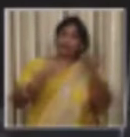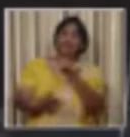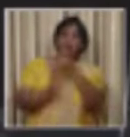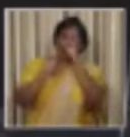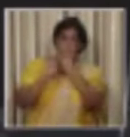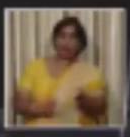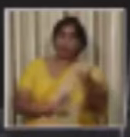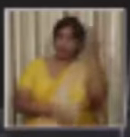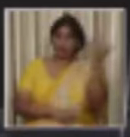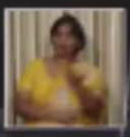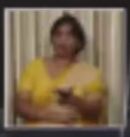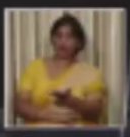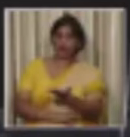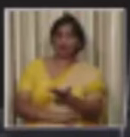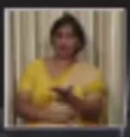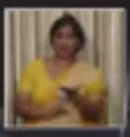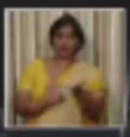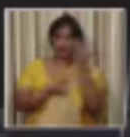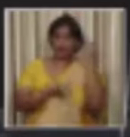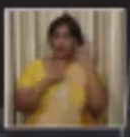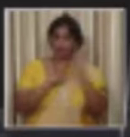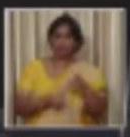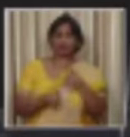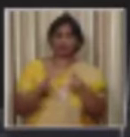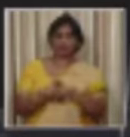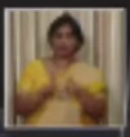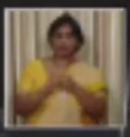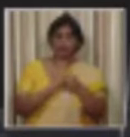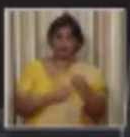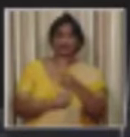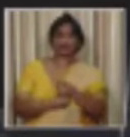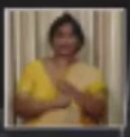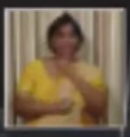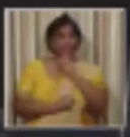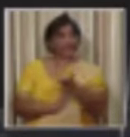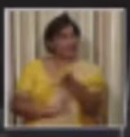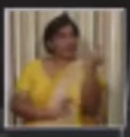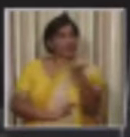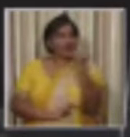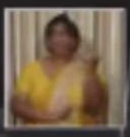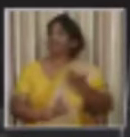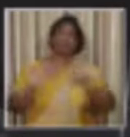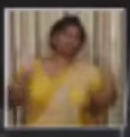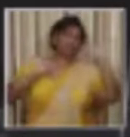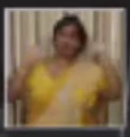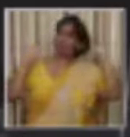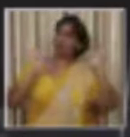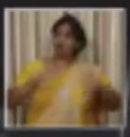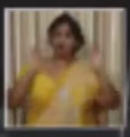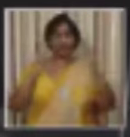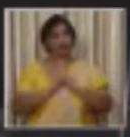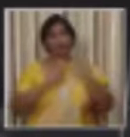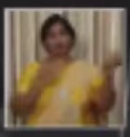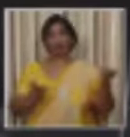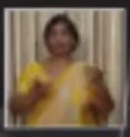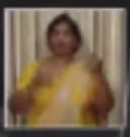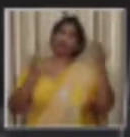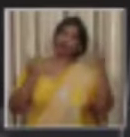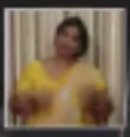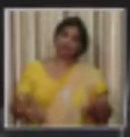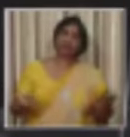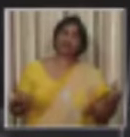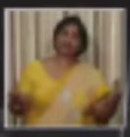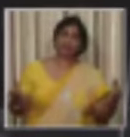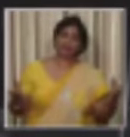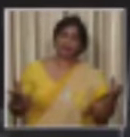ඒ කාලේ. අවසන් කරනවා. හරි, ඒ කාලේ ඔහොම තමයි පැටලුනේ. කිව්වා යන්න නෑ ඕන් නෑ අන්න ගියා. හරි,